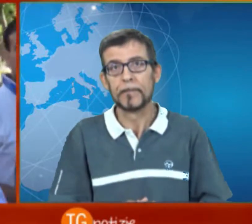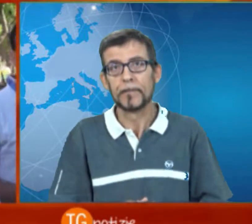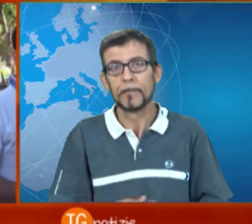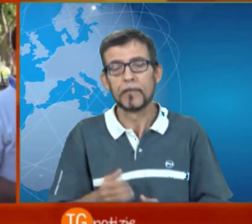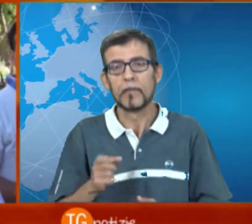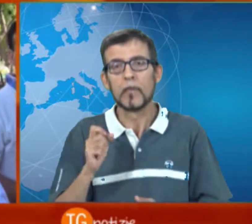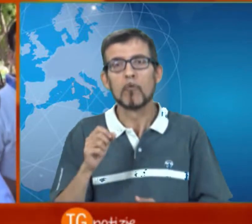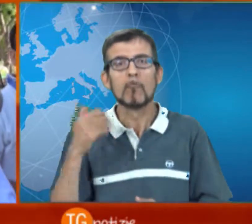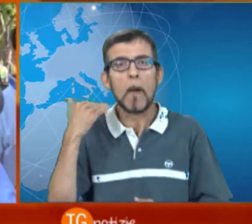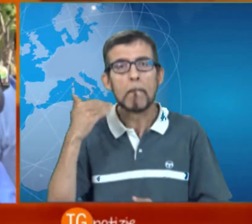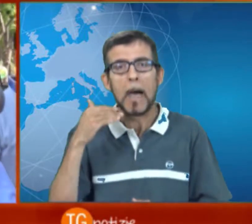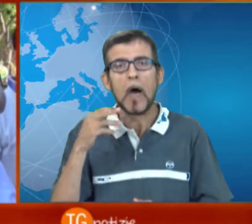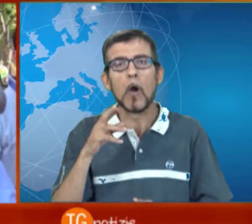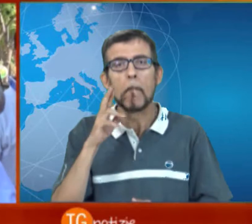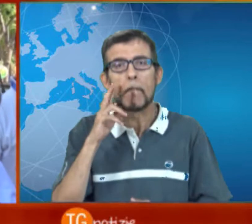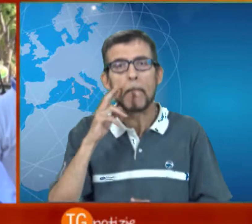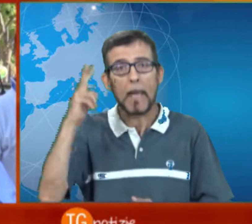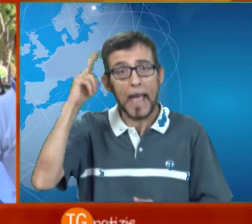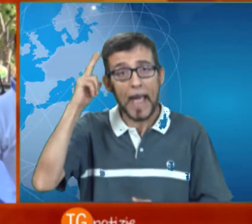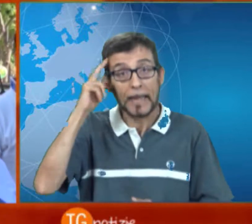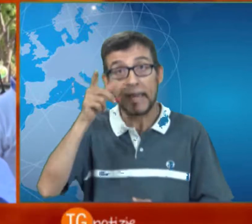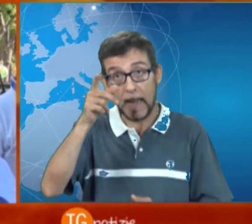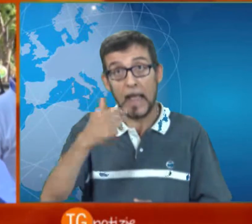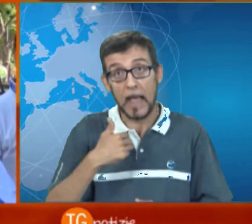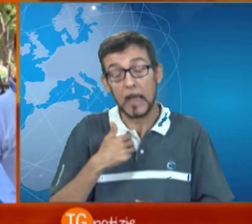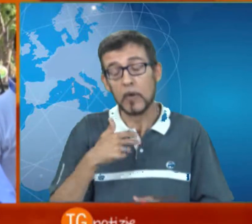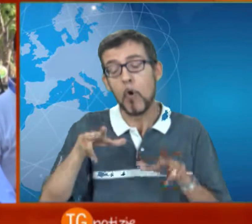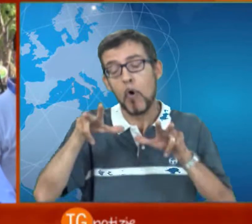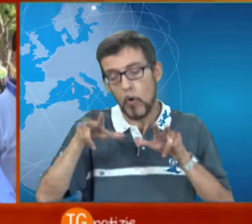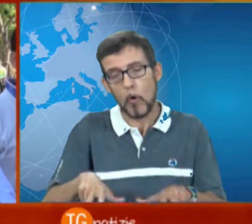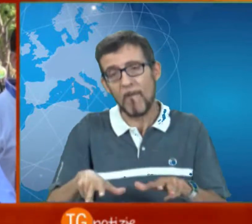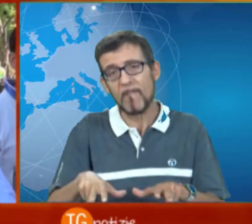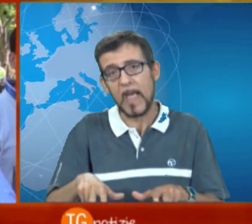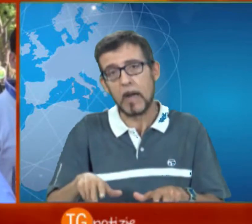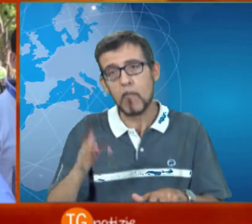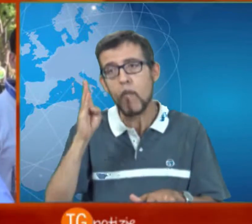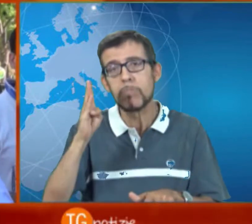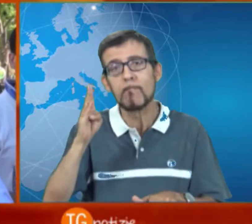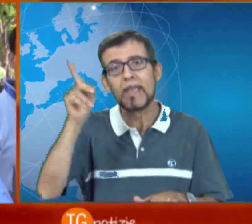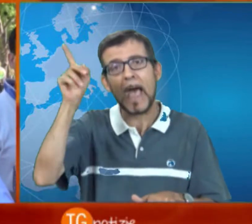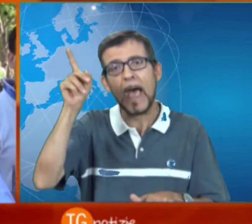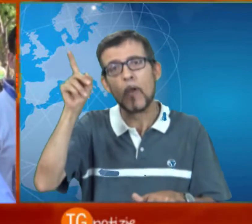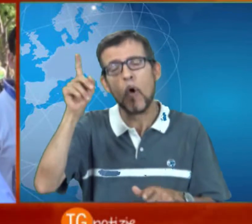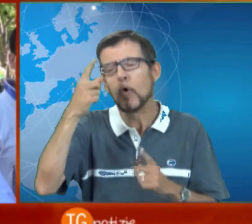Sono Giampaolo, il papà di Andrea. Confermo che Bibiano è solo la punta dell'iceberg.